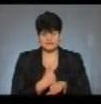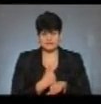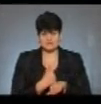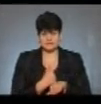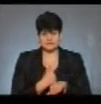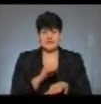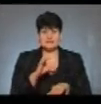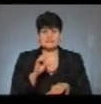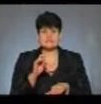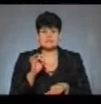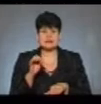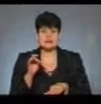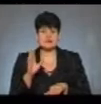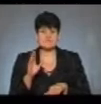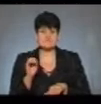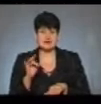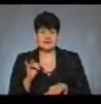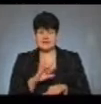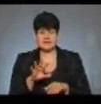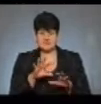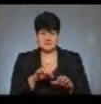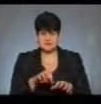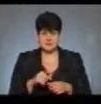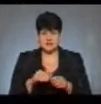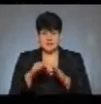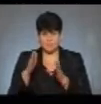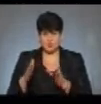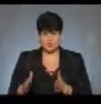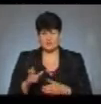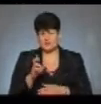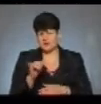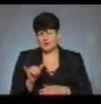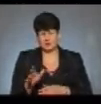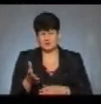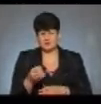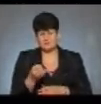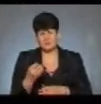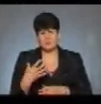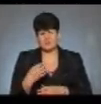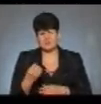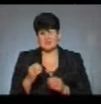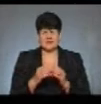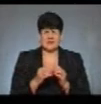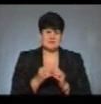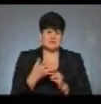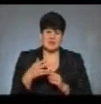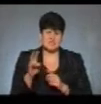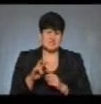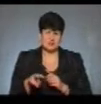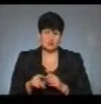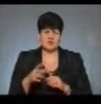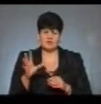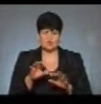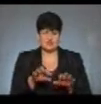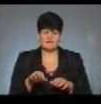це сервери. Ну, а не всі вилучали ці монітори, які вони беушні, там по 10-15 доларів, в принципі, всюди не